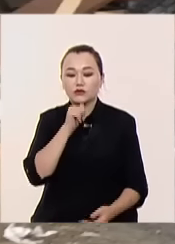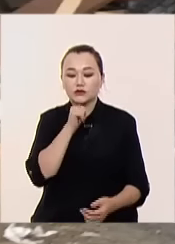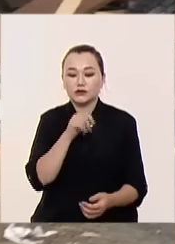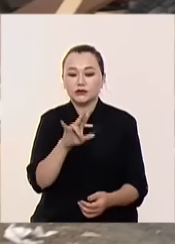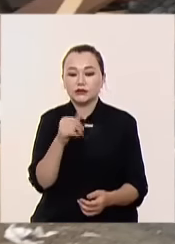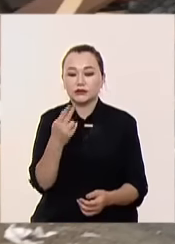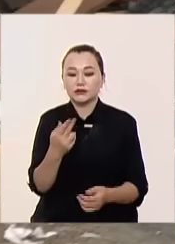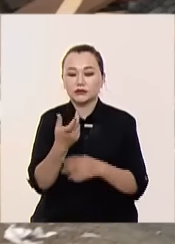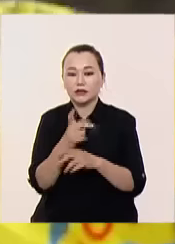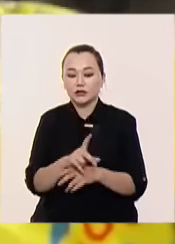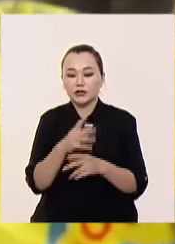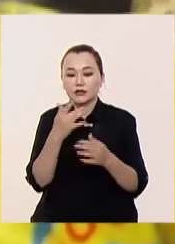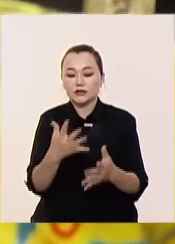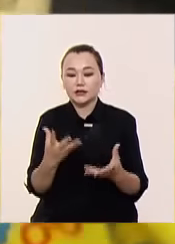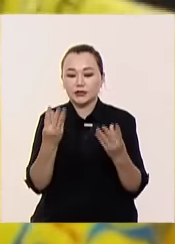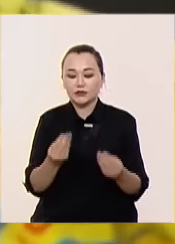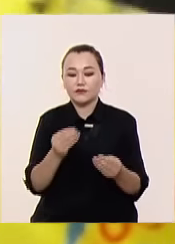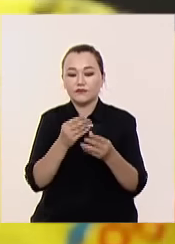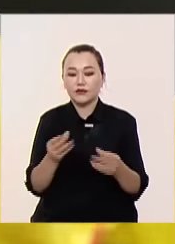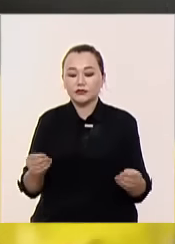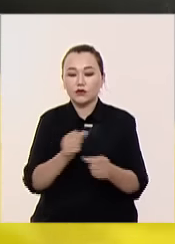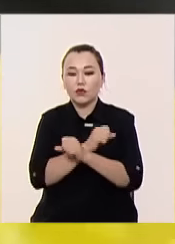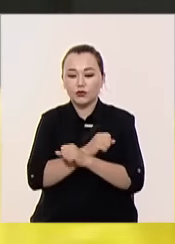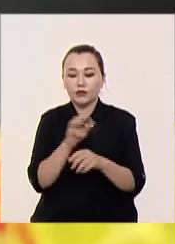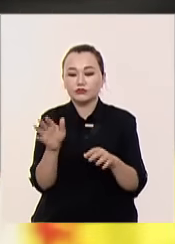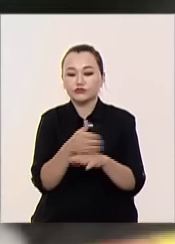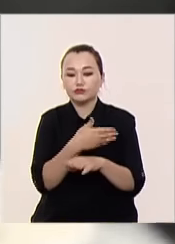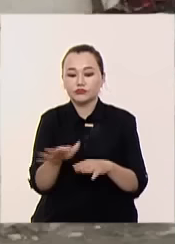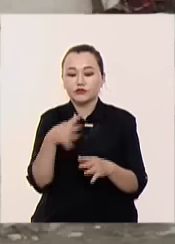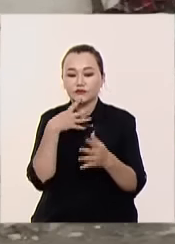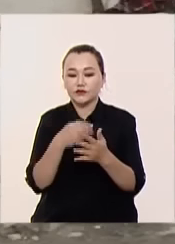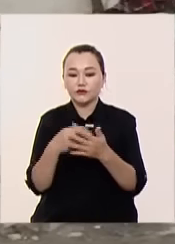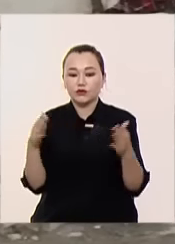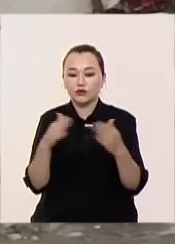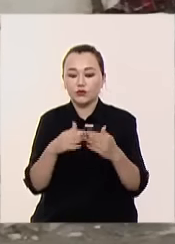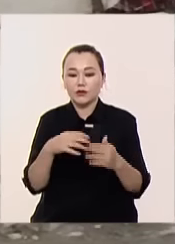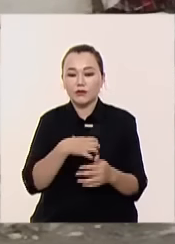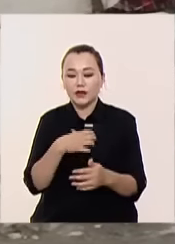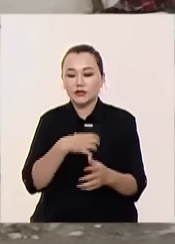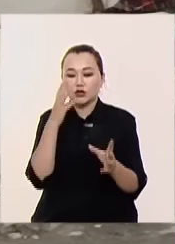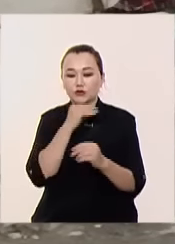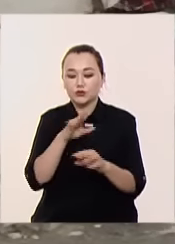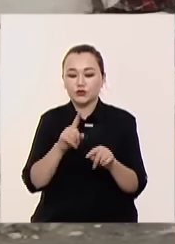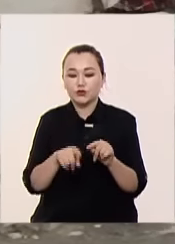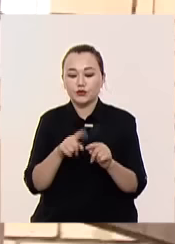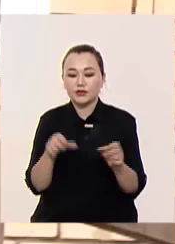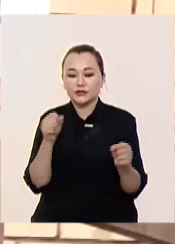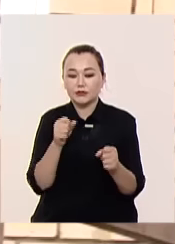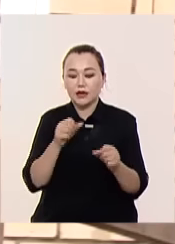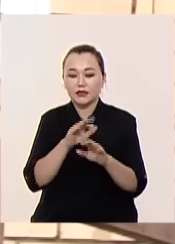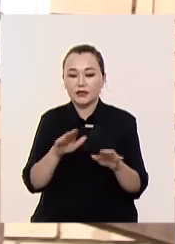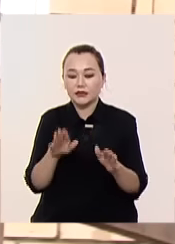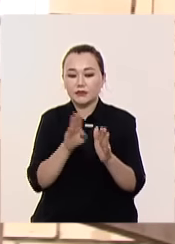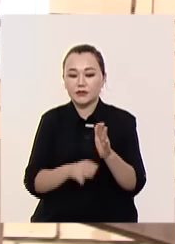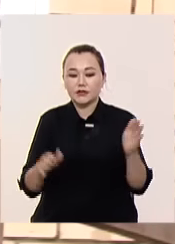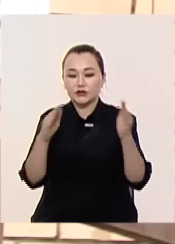Анат Серикбол вот уже несколько дней без сна и отдыха разбирает завалы своего дома. Боится не успеть, ведь скоро зима, а его дети без крыши